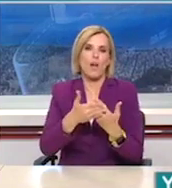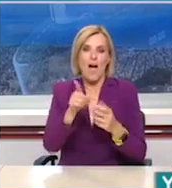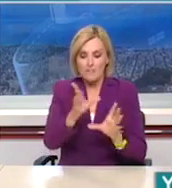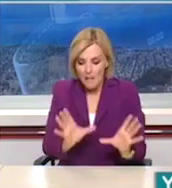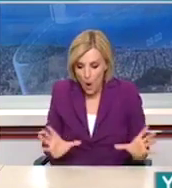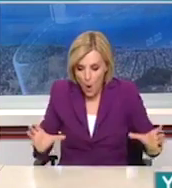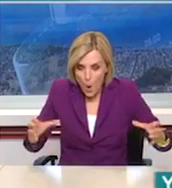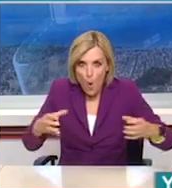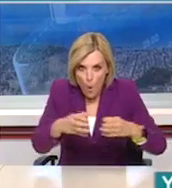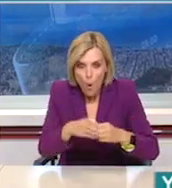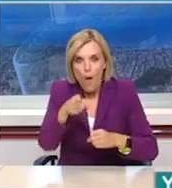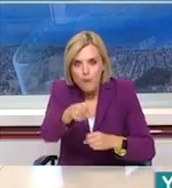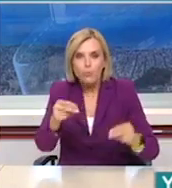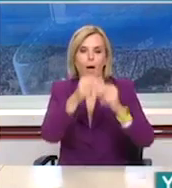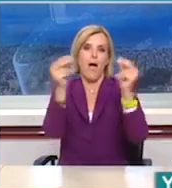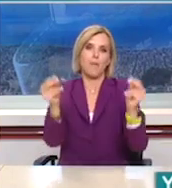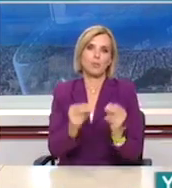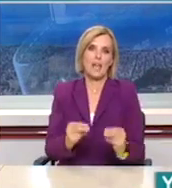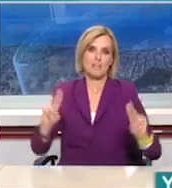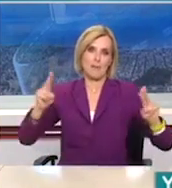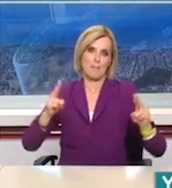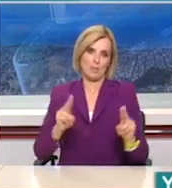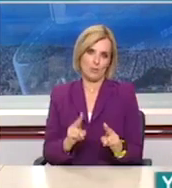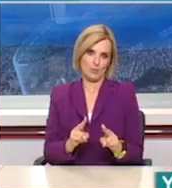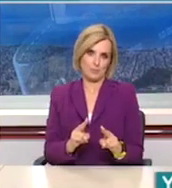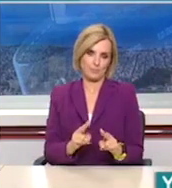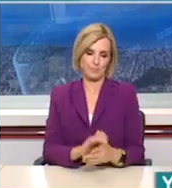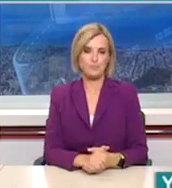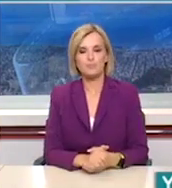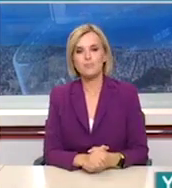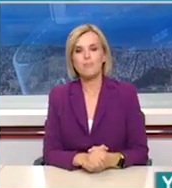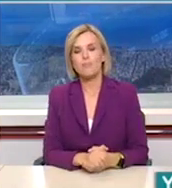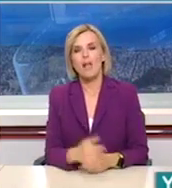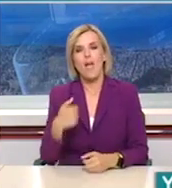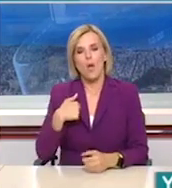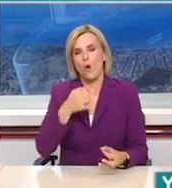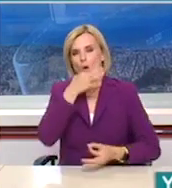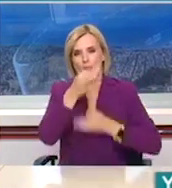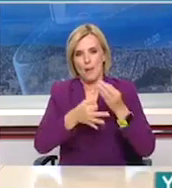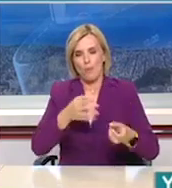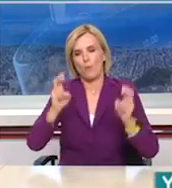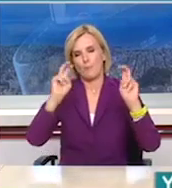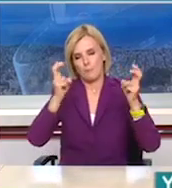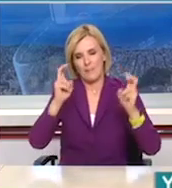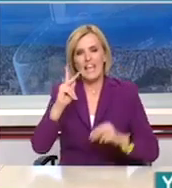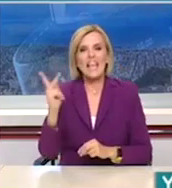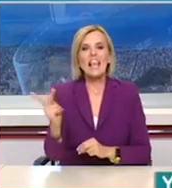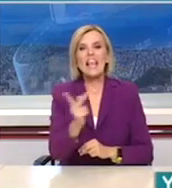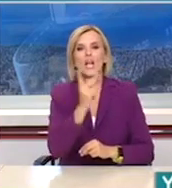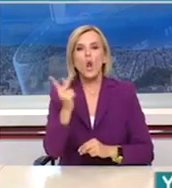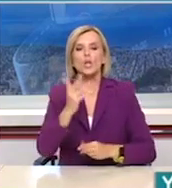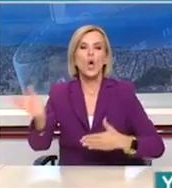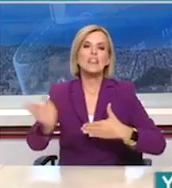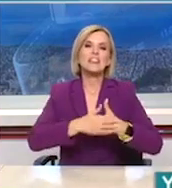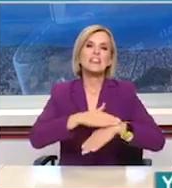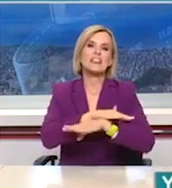εκεί αντικατοπτρίζεται. Άρα το κοινωνικό τέλος της επιδημίας, όπως το ονομάζω εγώ, αυτές οι συναθρήσεις, ευτυχώς έγιναν